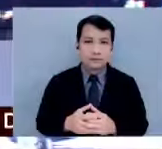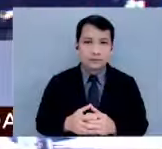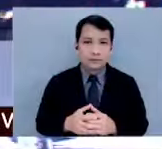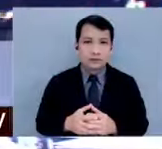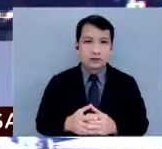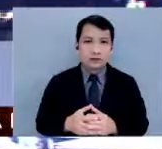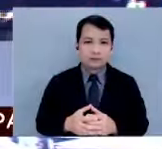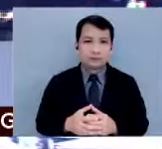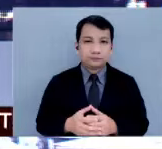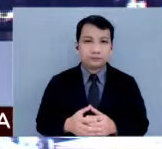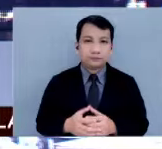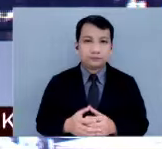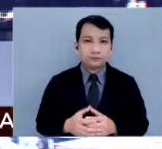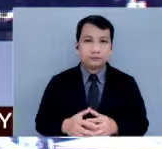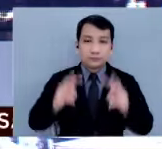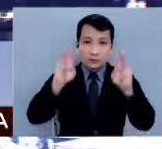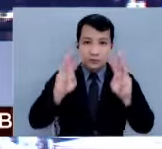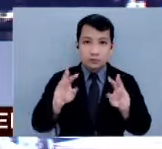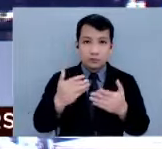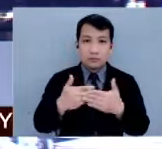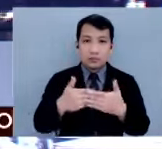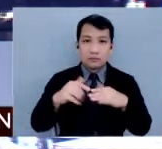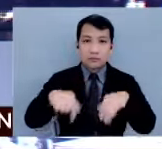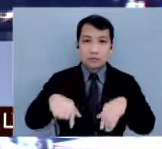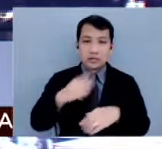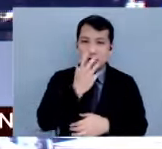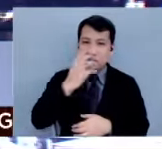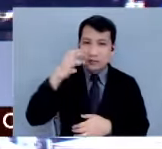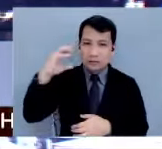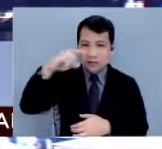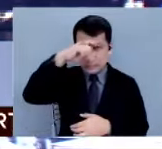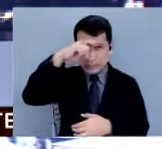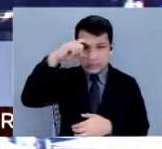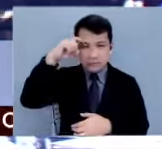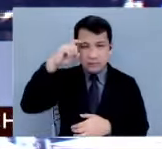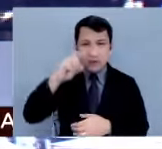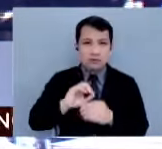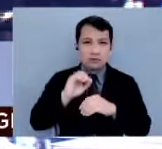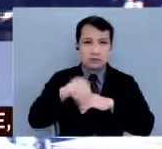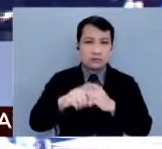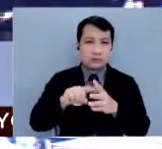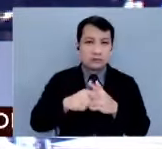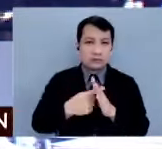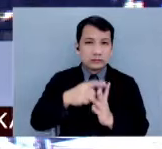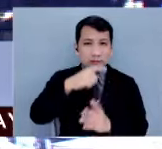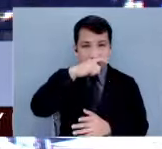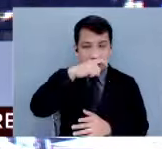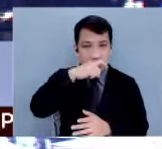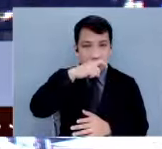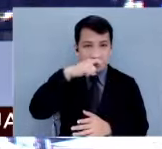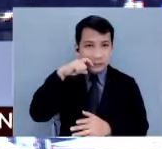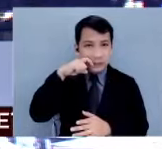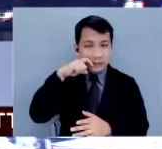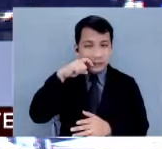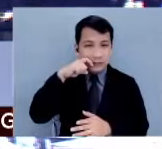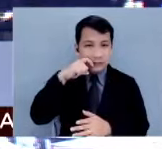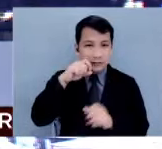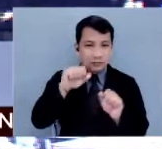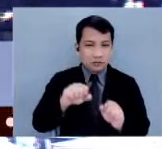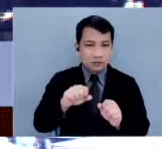Mga kapatid, nalalapit na po ang tag-init. Posible na ideklara ng PAGASA ang simula ng dry season sa susunod na dalawang linggo. Kaya